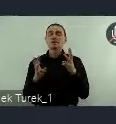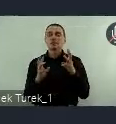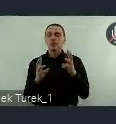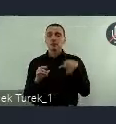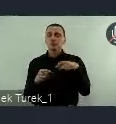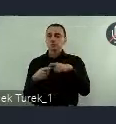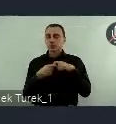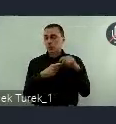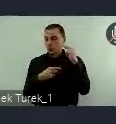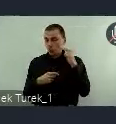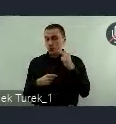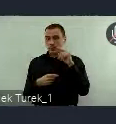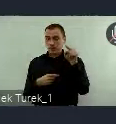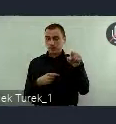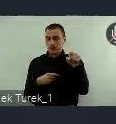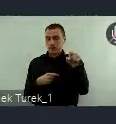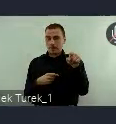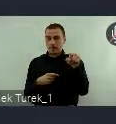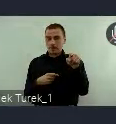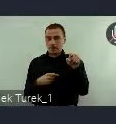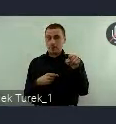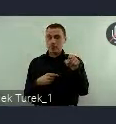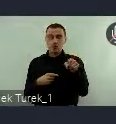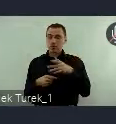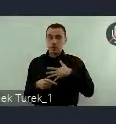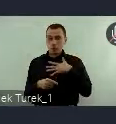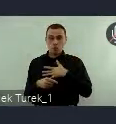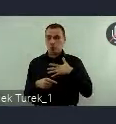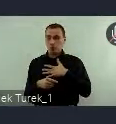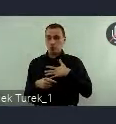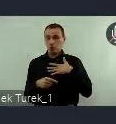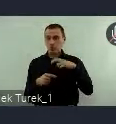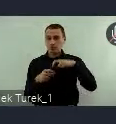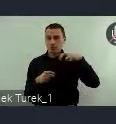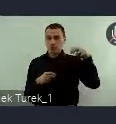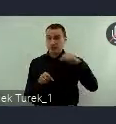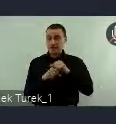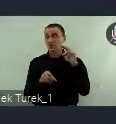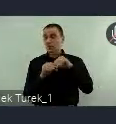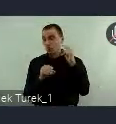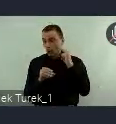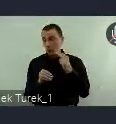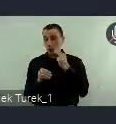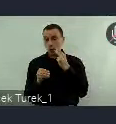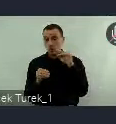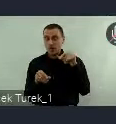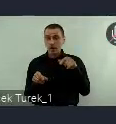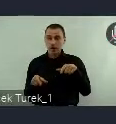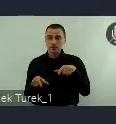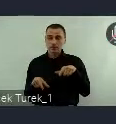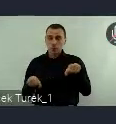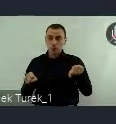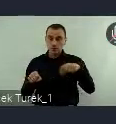tam gdzie filmowa liśmy nie lubią mieć dziewczyny tam są takie poruszające się na wózkach nienawidzą tym jeździć bo się totalnie boją jeszcze w górę